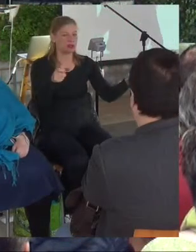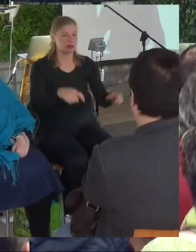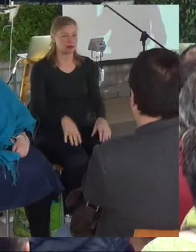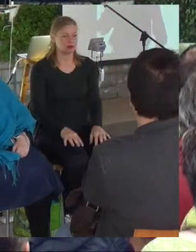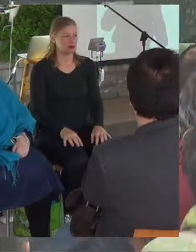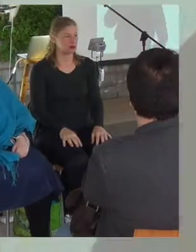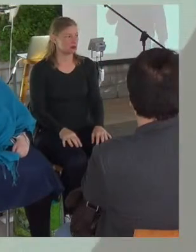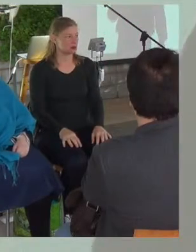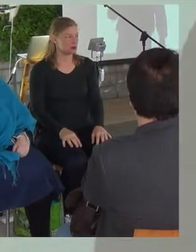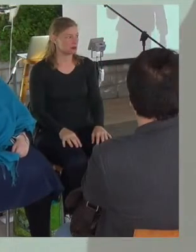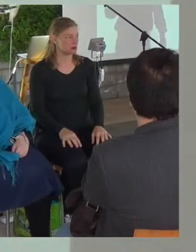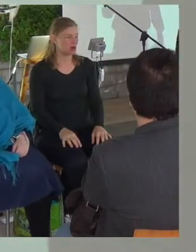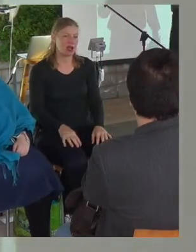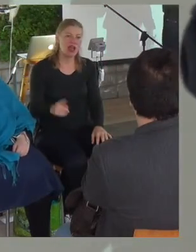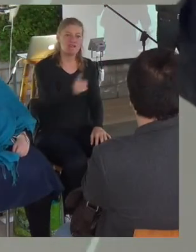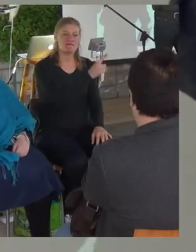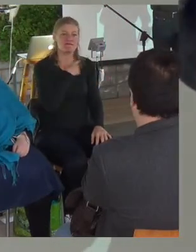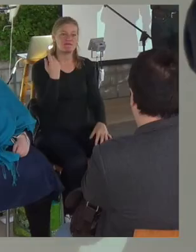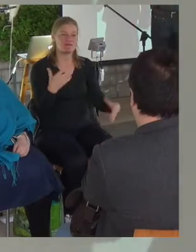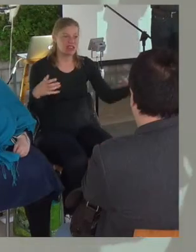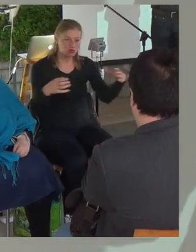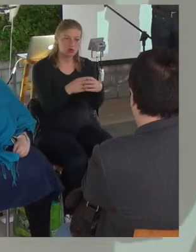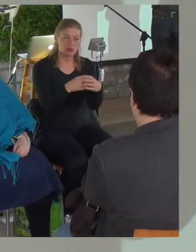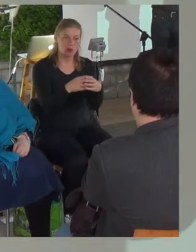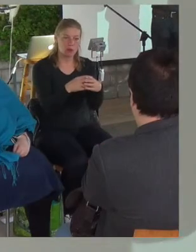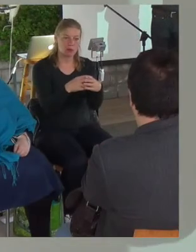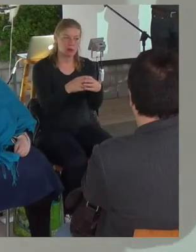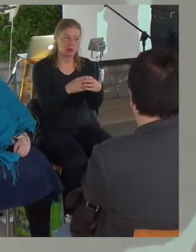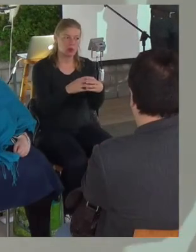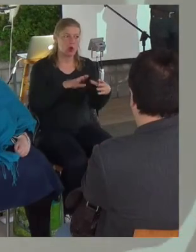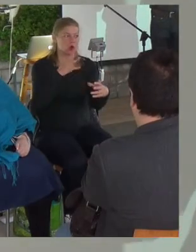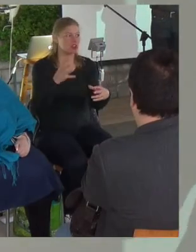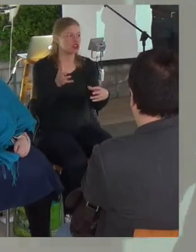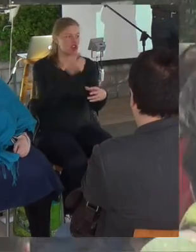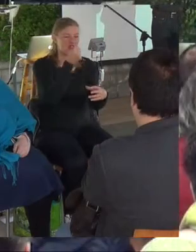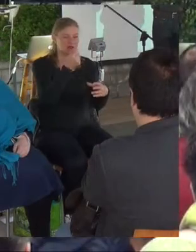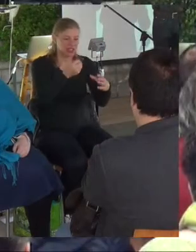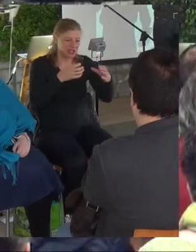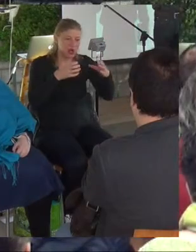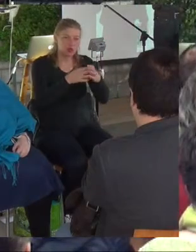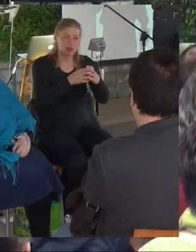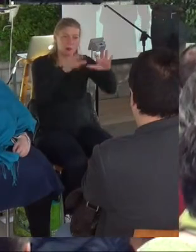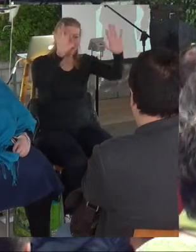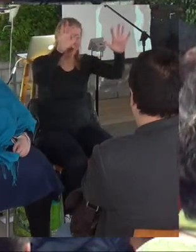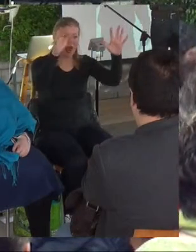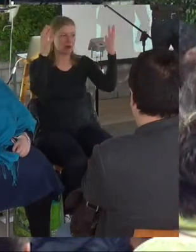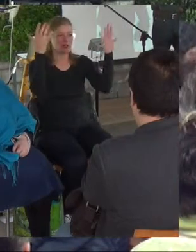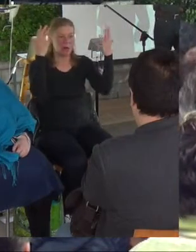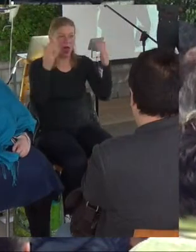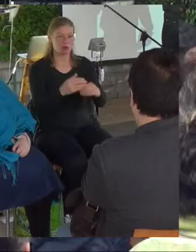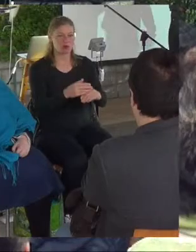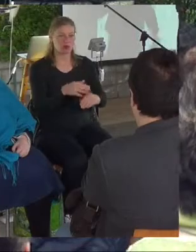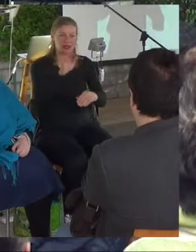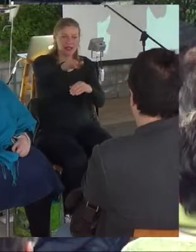hier. Wir zusammen. Und dann können wir nämlich aneinander zusammen applaudieren und auf die